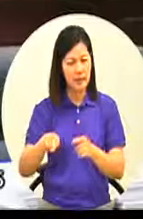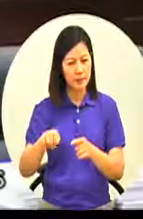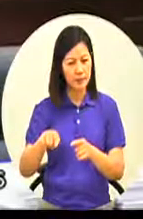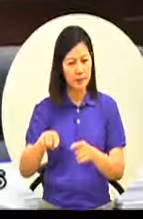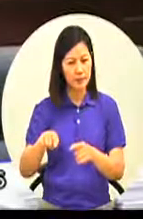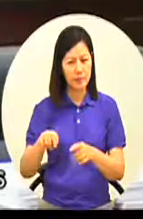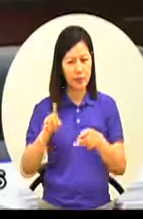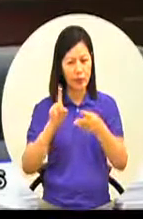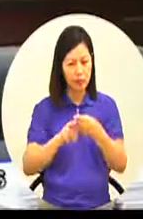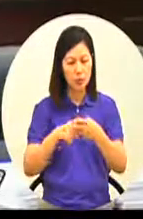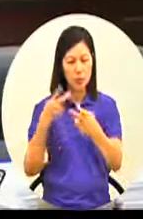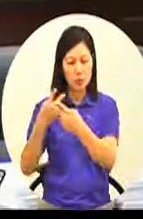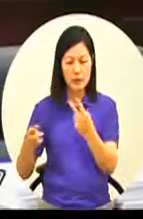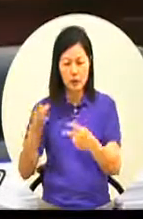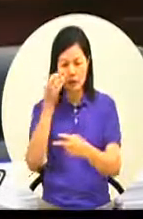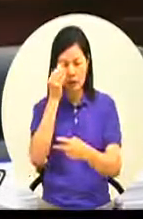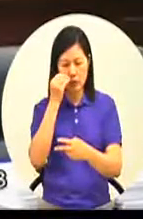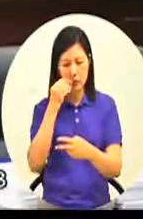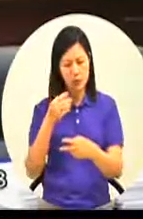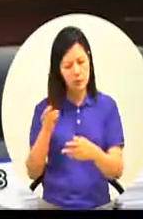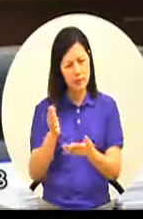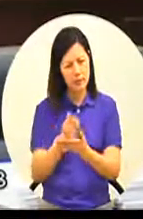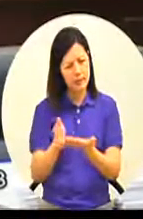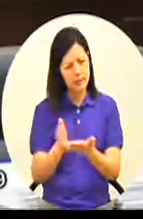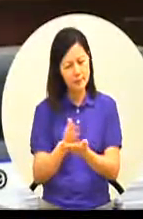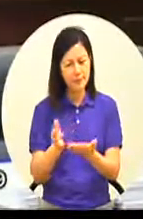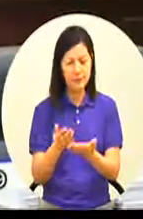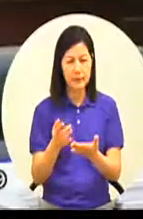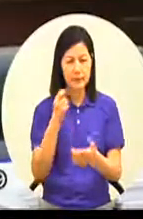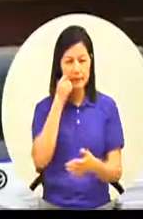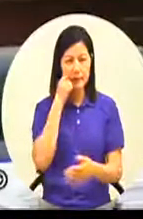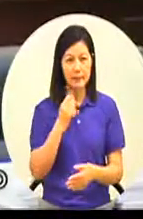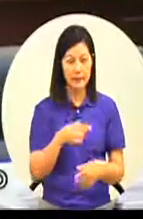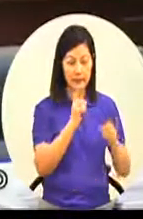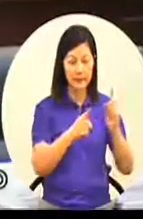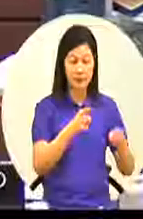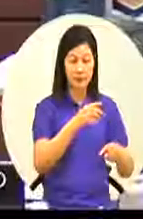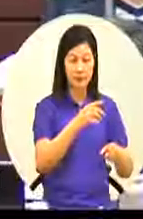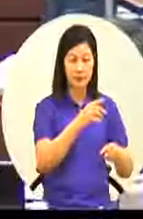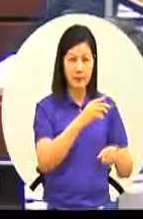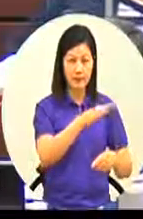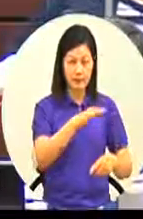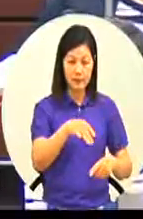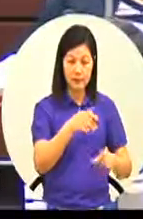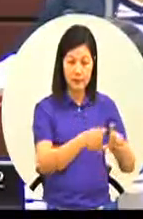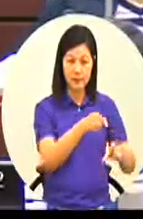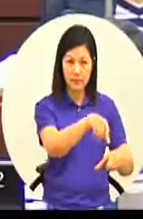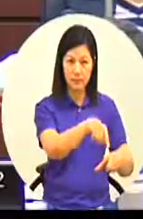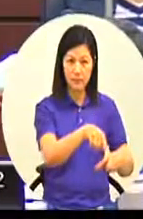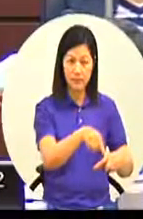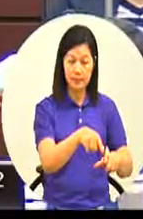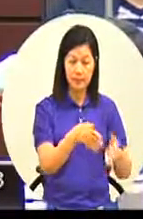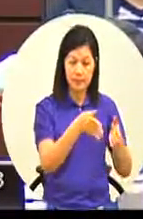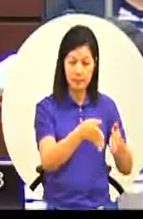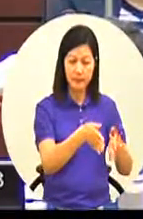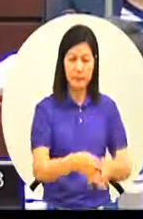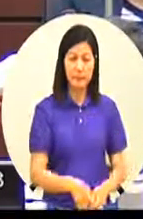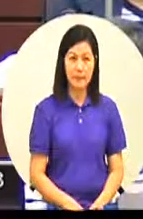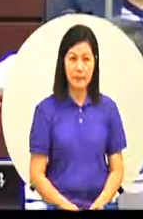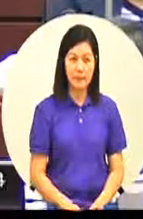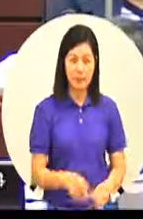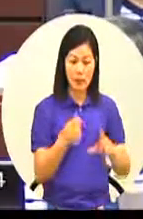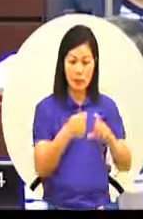别。那就古山区那边主委的意见是这样。 我们对于区方面的有一个